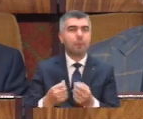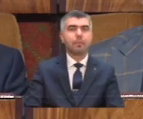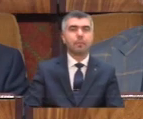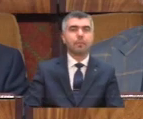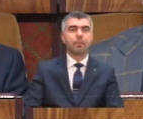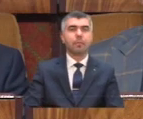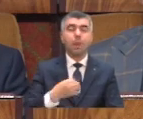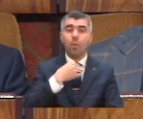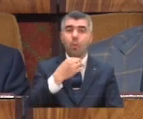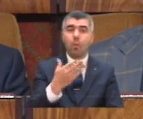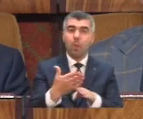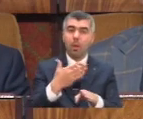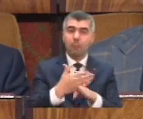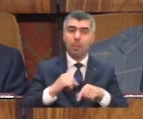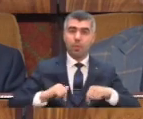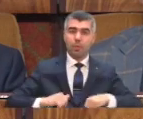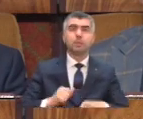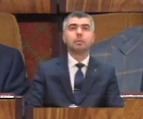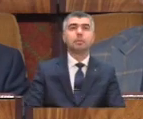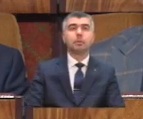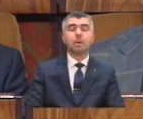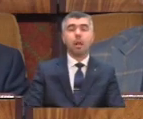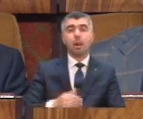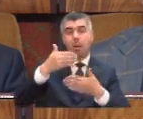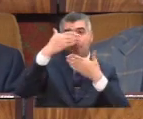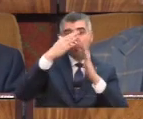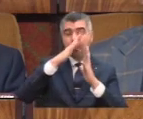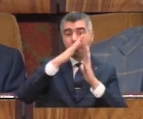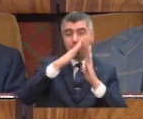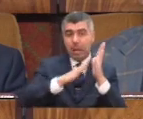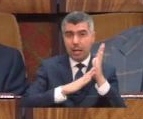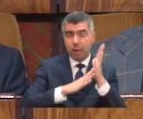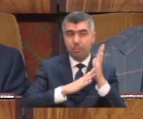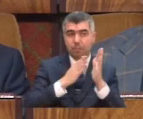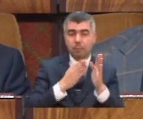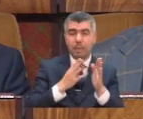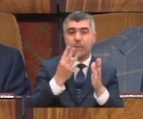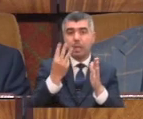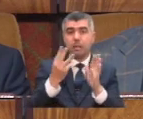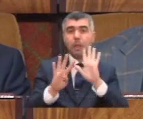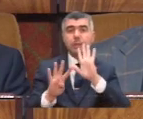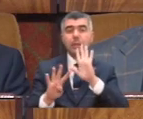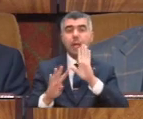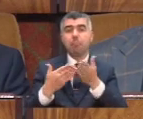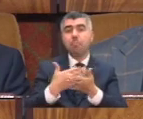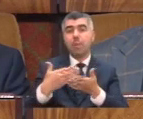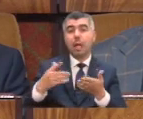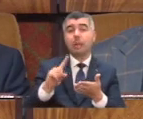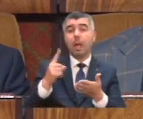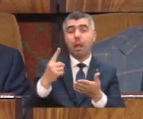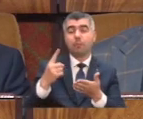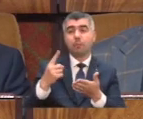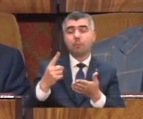الوزير بان المغاربه في الخارج 93 مليار اكثر من 93 مليار درهم في السنه